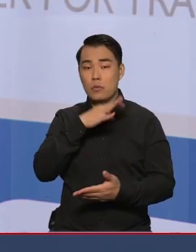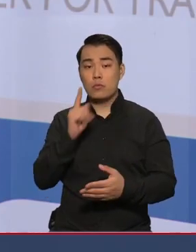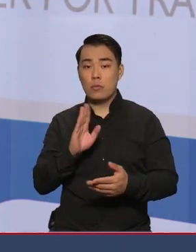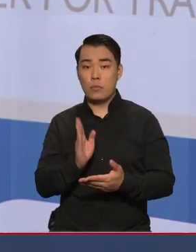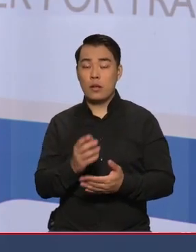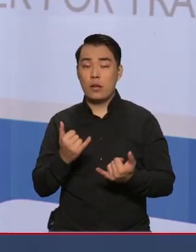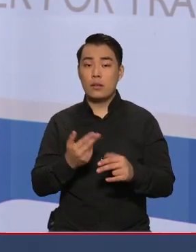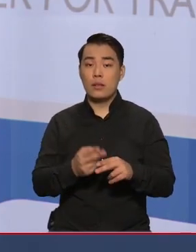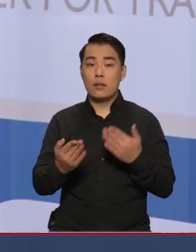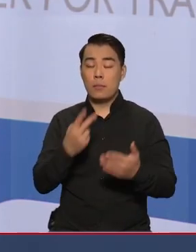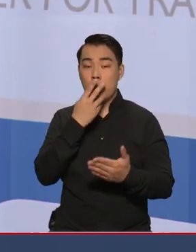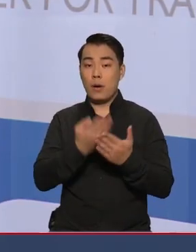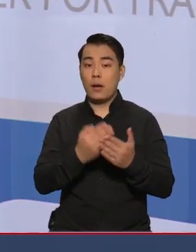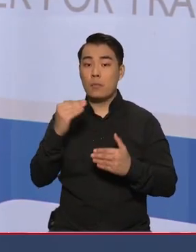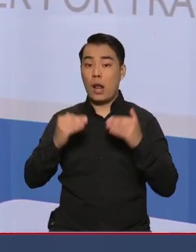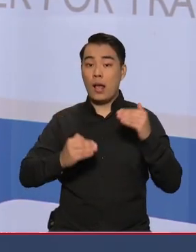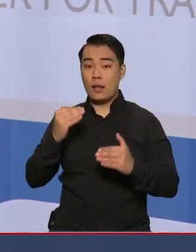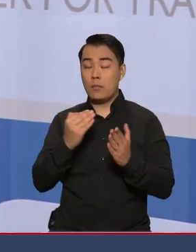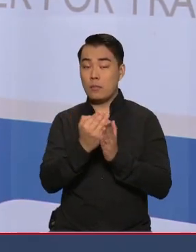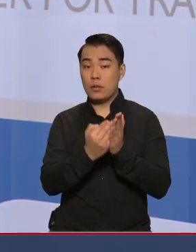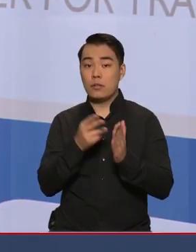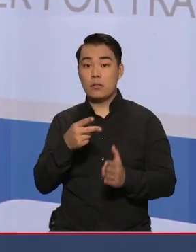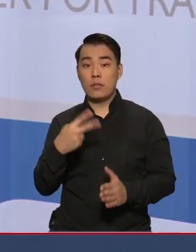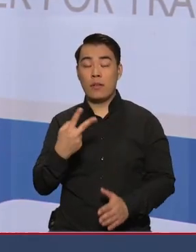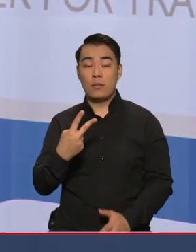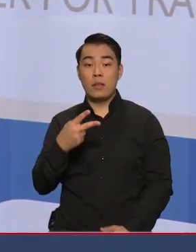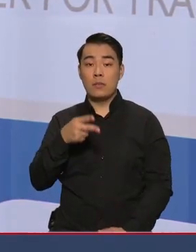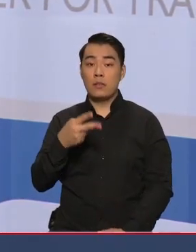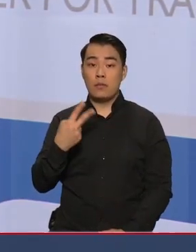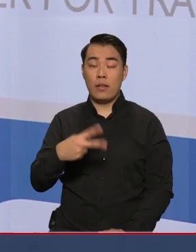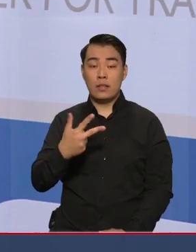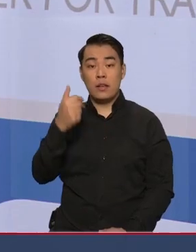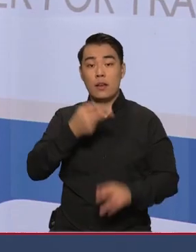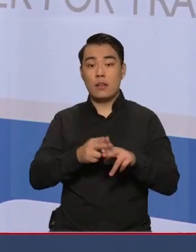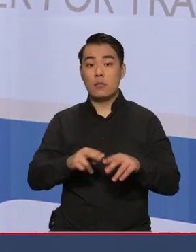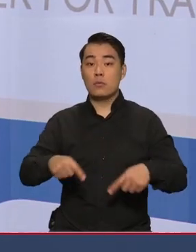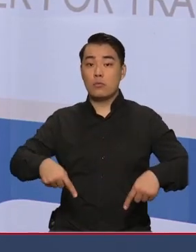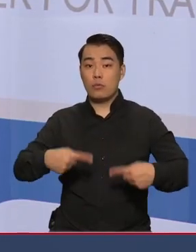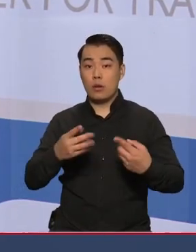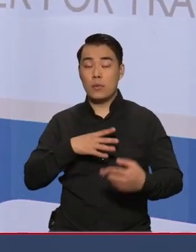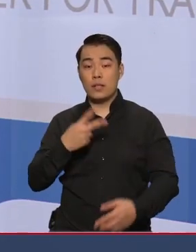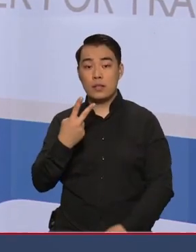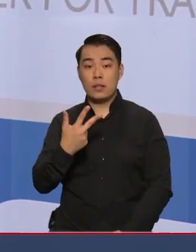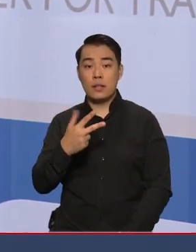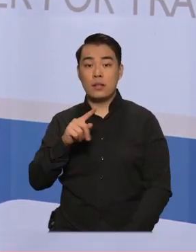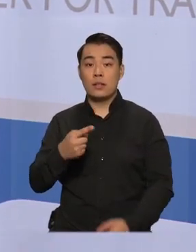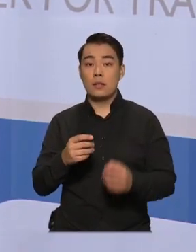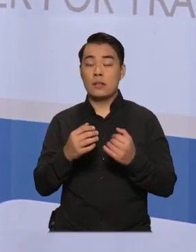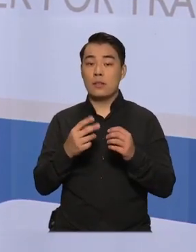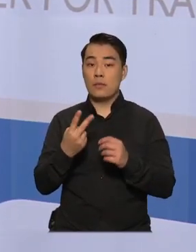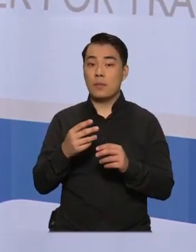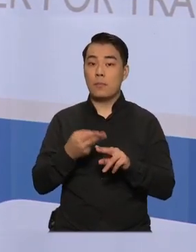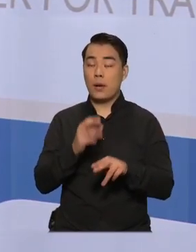что по сравнению с показателем позапрошлого года, 2023 показал рост внешней торговли на